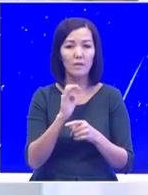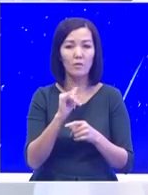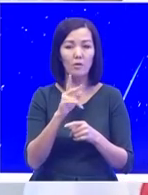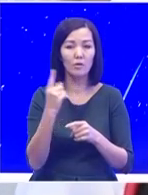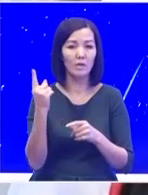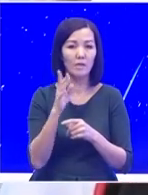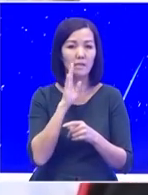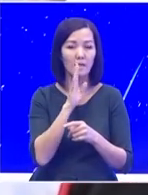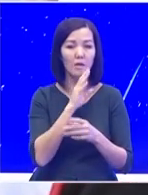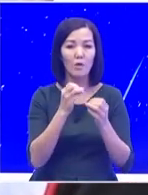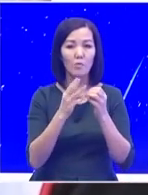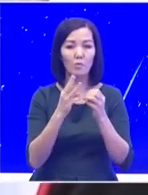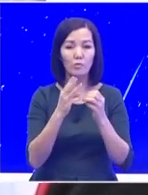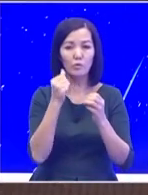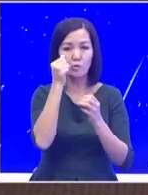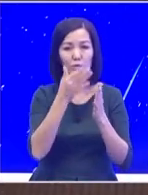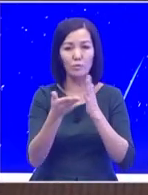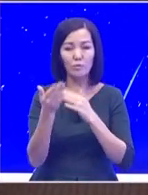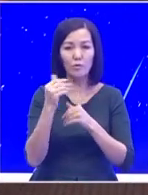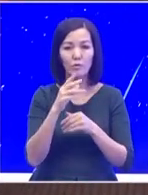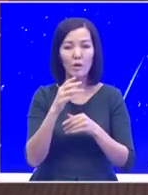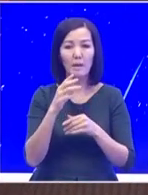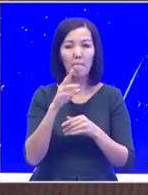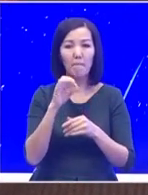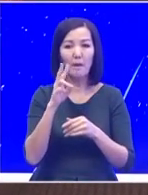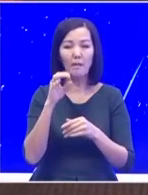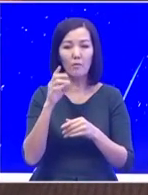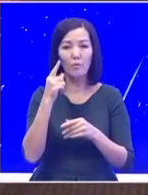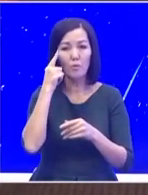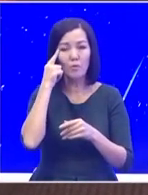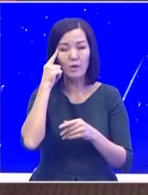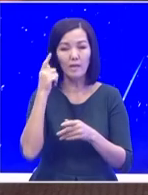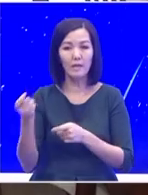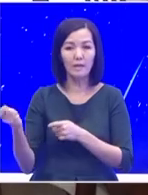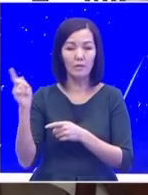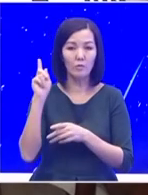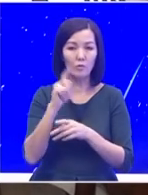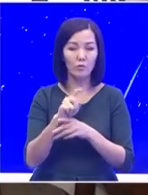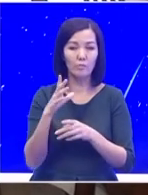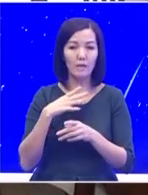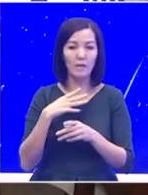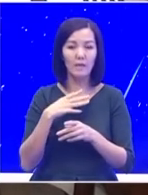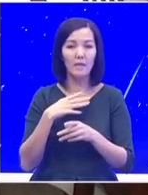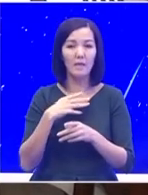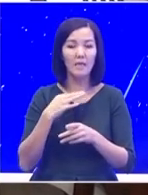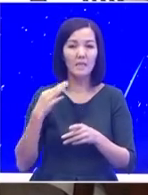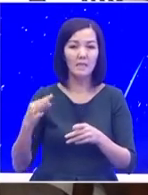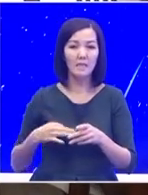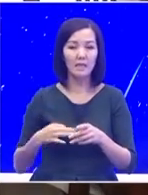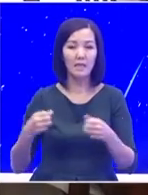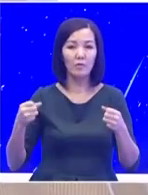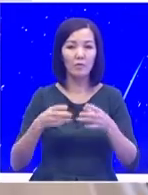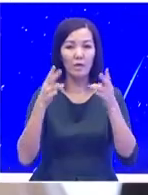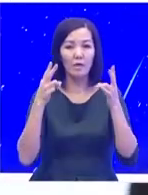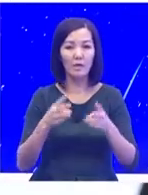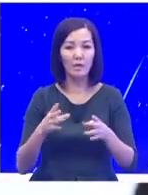Жалғызбасты ана 13 жыл бұрын кішкентай ұлымен Моңғолиядан көшіп келген. Ұлын көлік қағып кеткеннен бері тұрмыс жағдайы оңалмапты. Апаттан